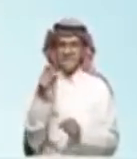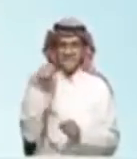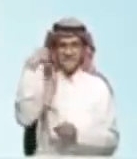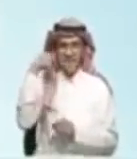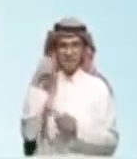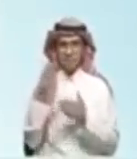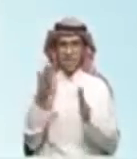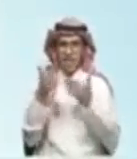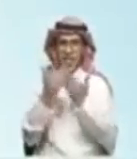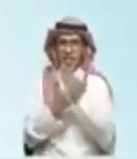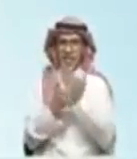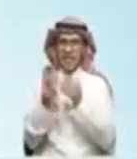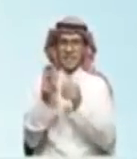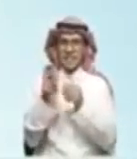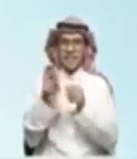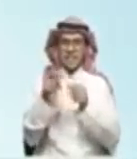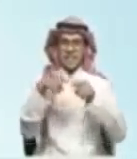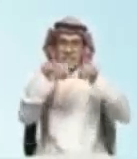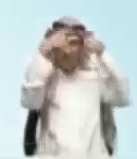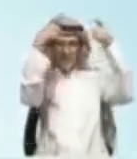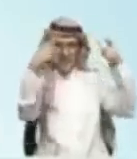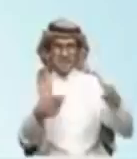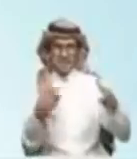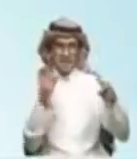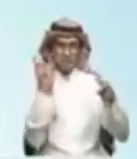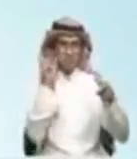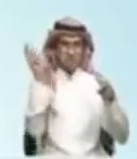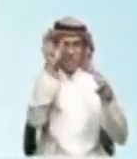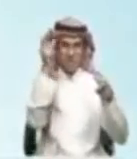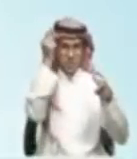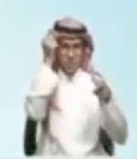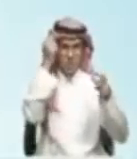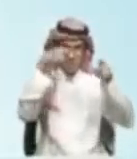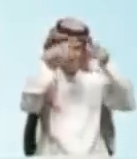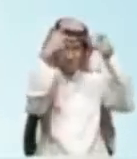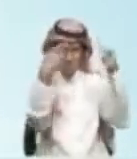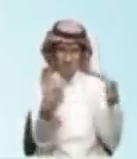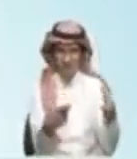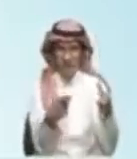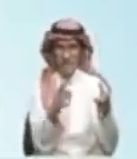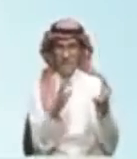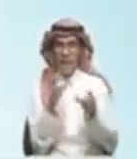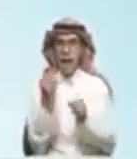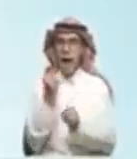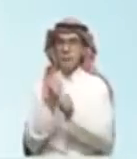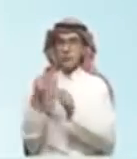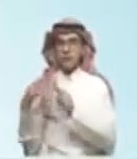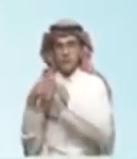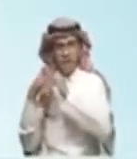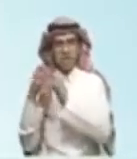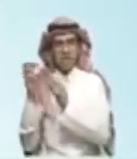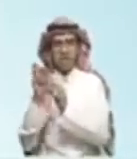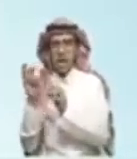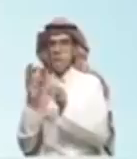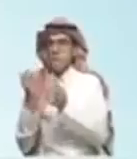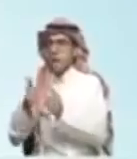مؤخرا المتعلق بكسوة الكعبة المشرفة. تم التعاون أيضا مع شركاء نعتبرهم شركاء النجاح في المؤسسات